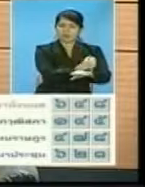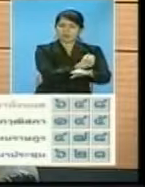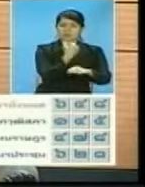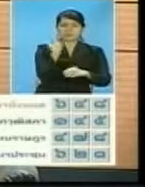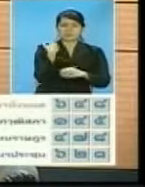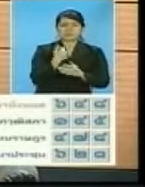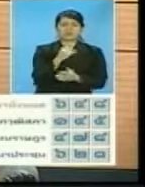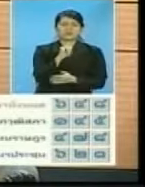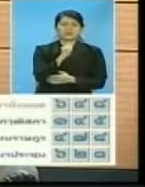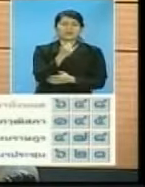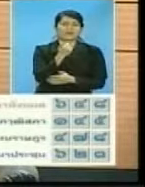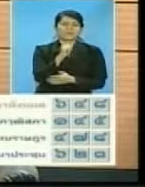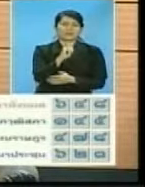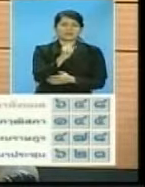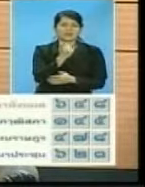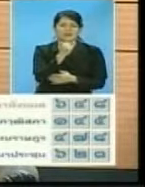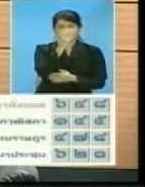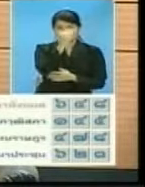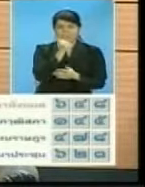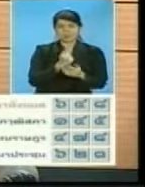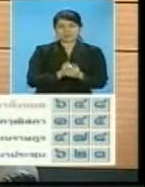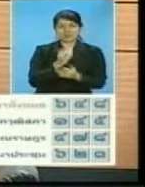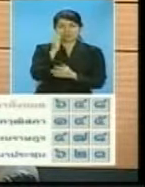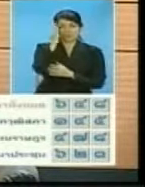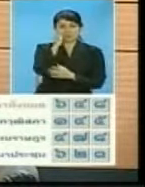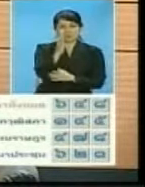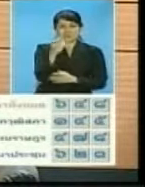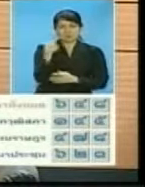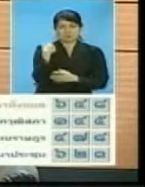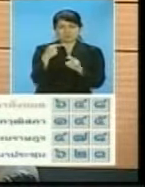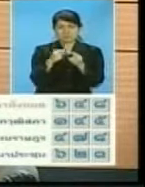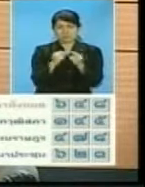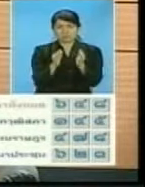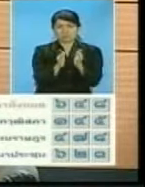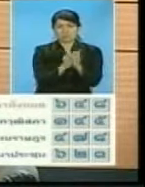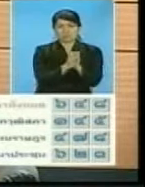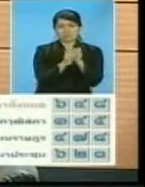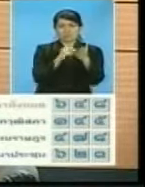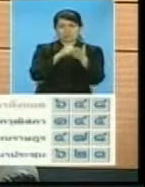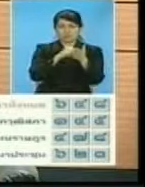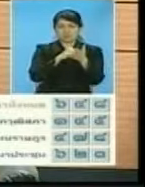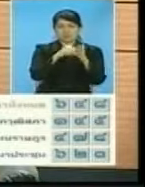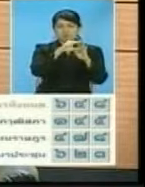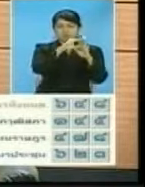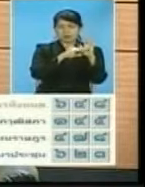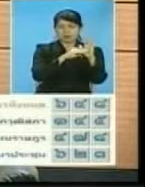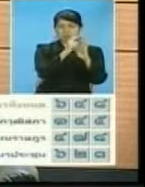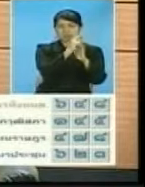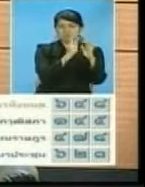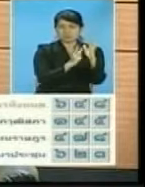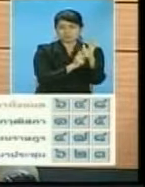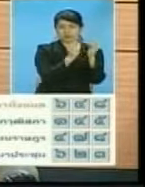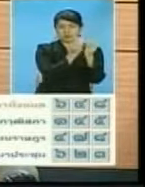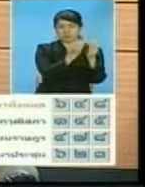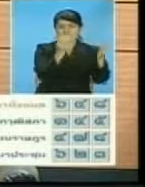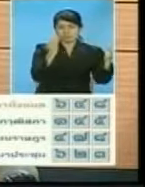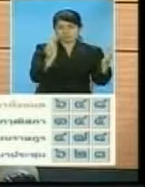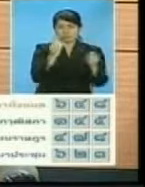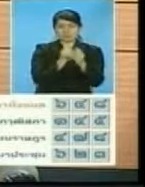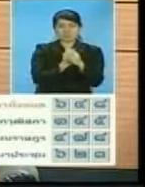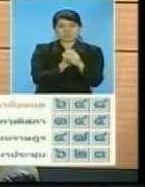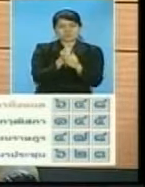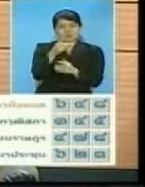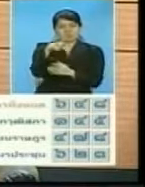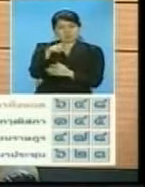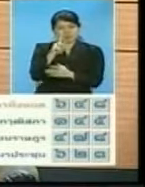จจะเป็นเครื่องไม้เครื่องมือในการที่จะไปร่วมกันยกร่างเพื่อให้เกิดผลประโยชน์กับนักการเมือง